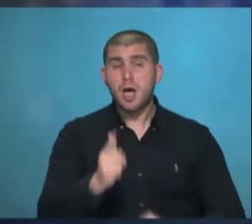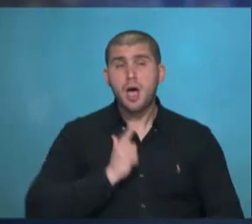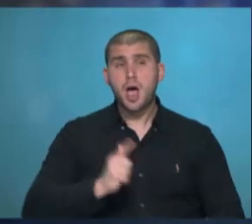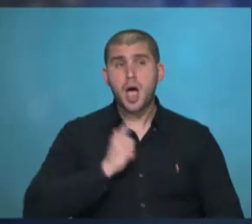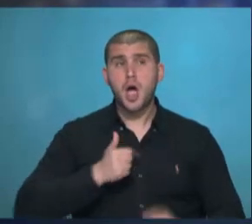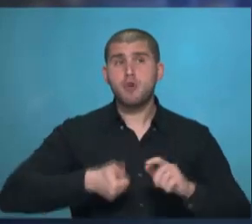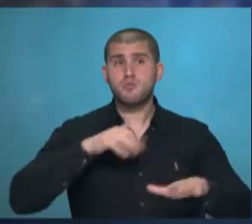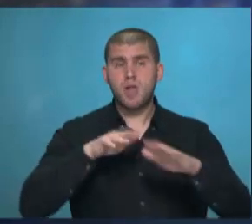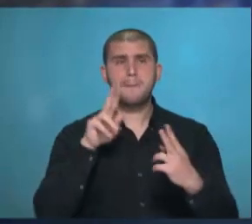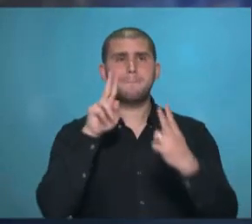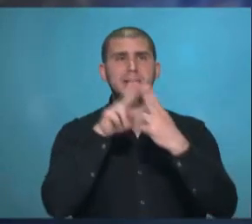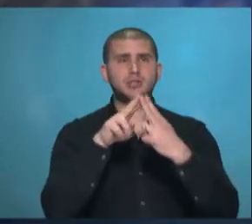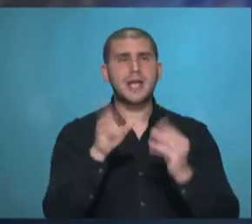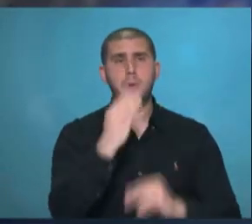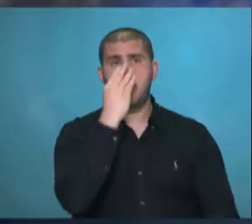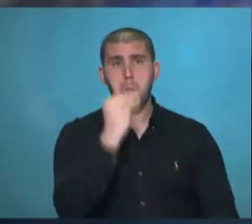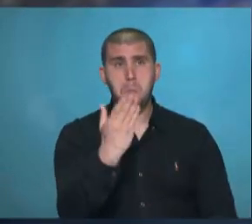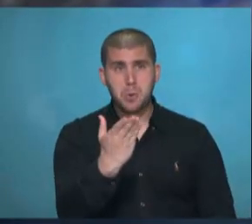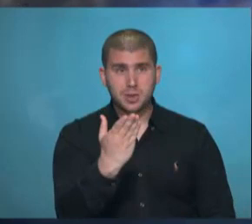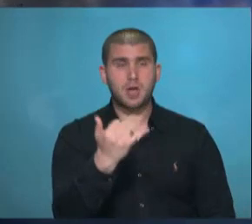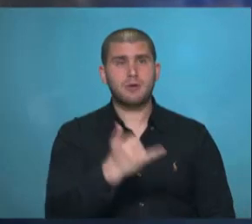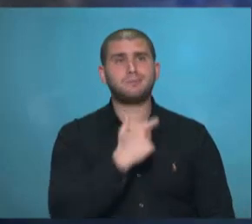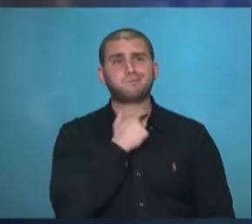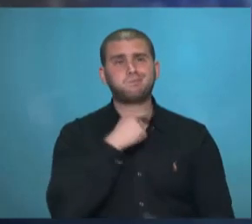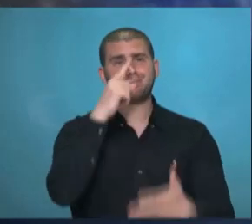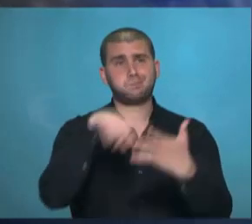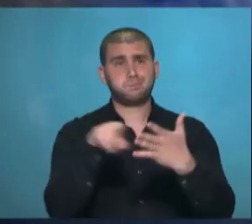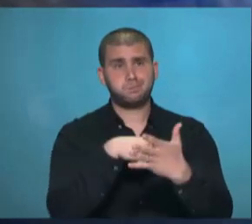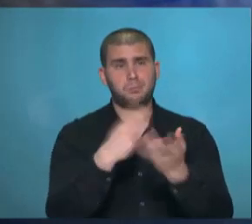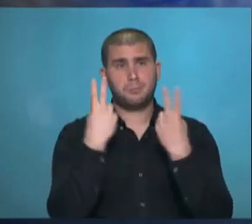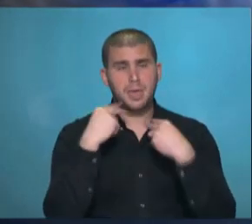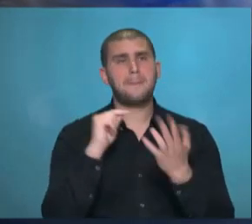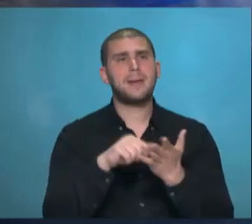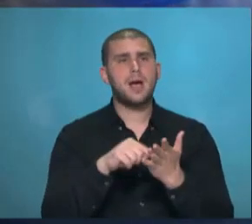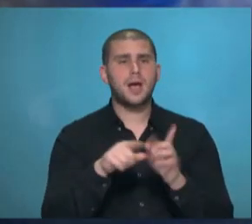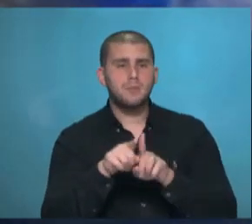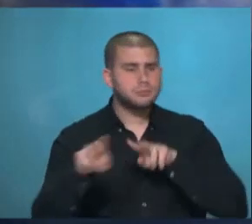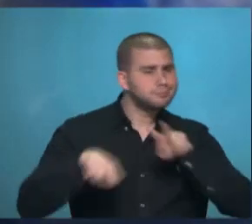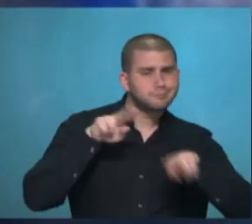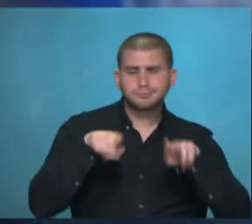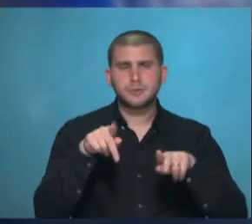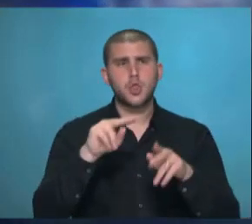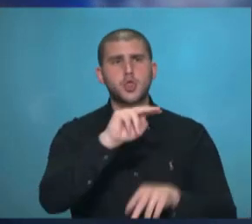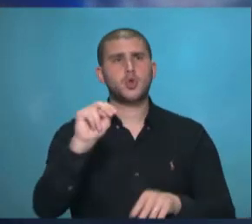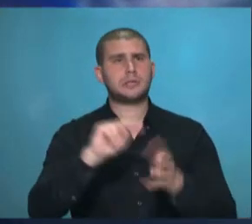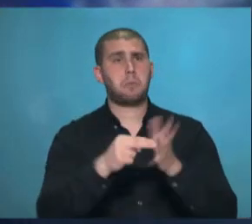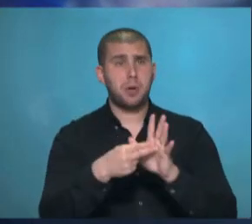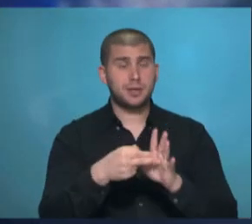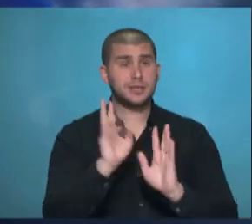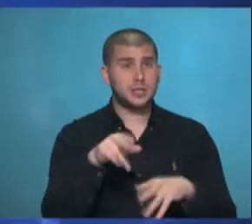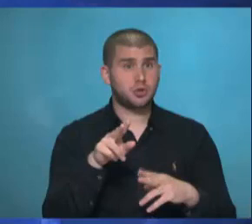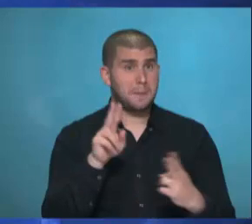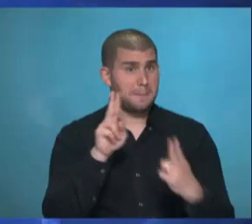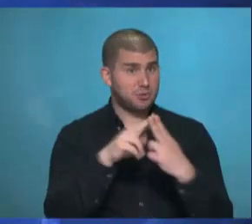הממשלה לפגישה הזאת עם פוטין. הוא נאלץ לבטל אותה לטובת סידור העניינים הפוליטיים. יש פגישה, יש מועד לפגישה